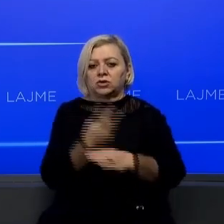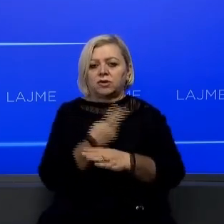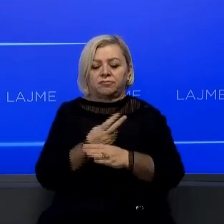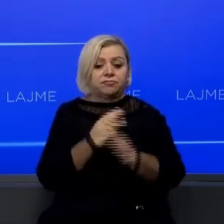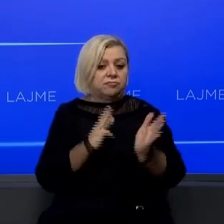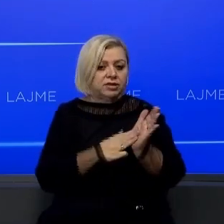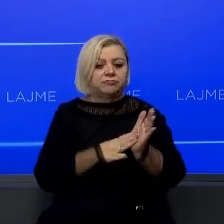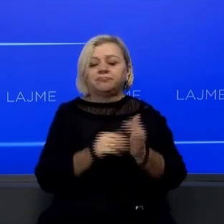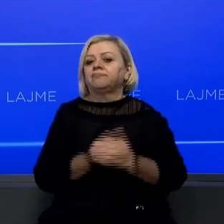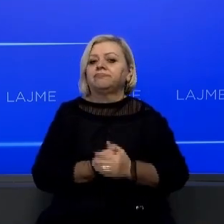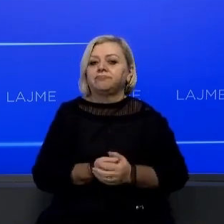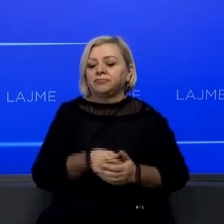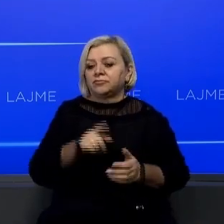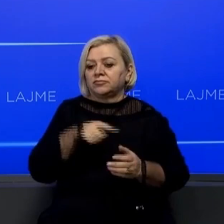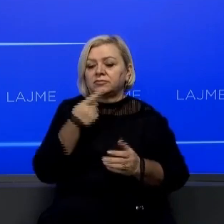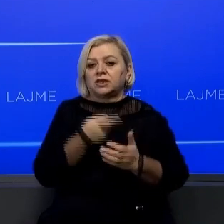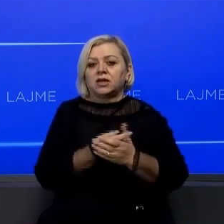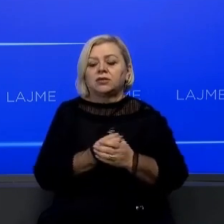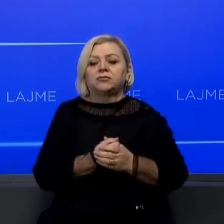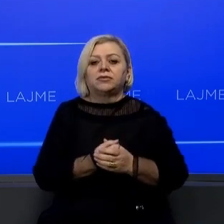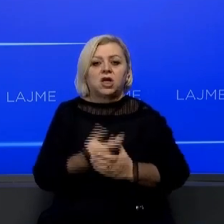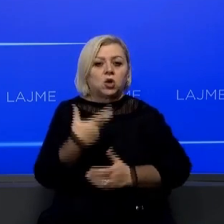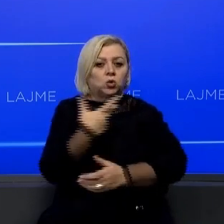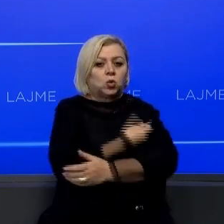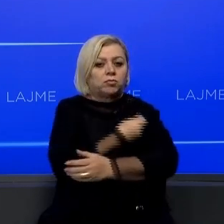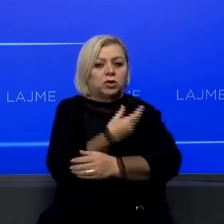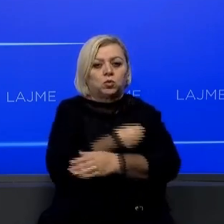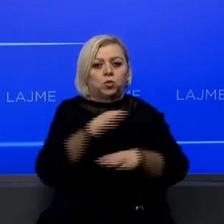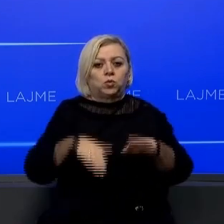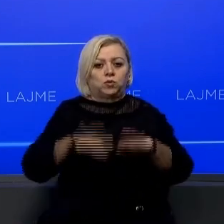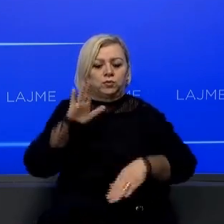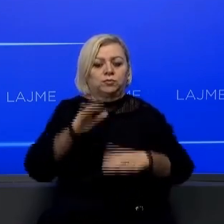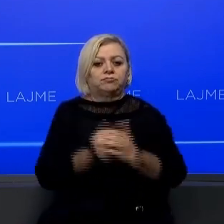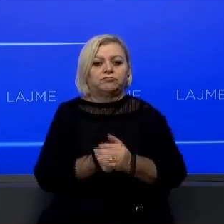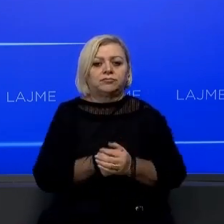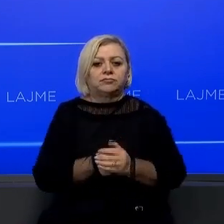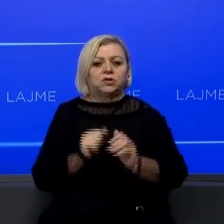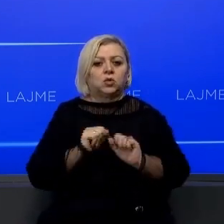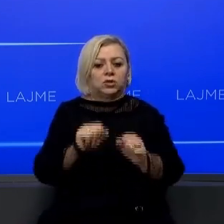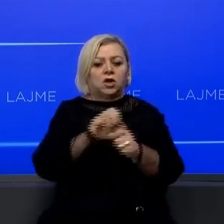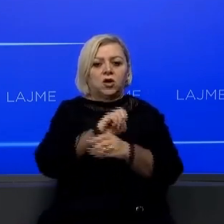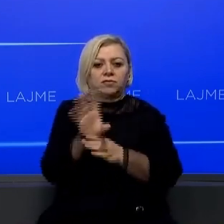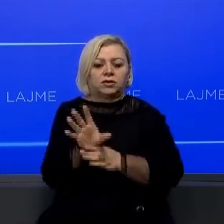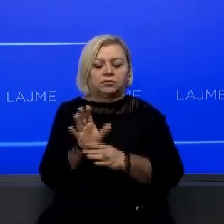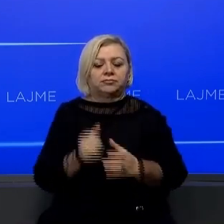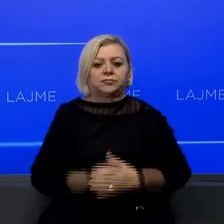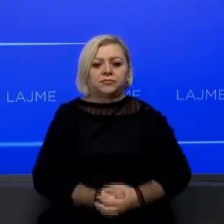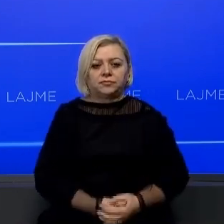ka lavdruar Kosovën për numrin e të vaksinuarve me vaksinën anti-Covid.